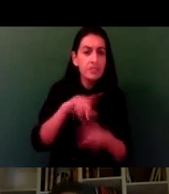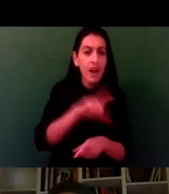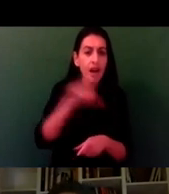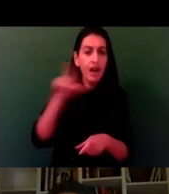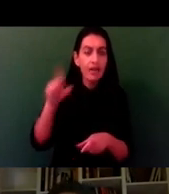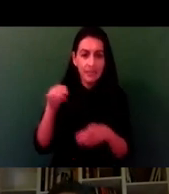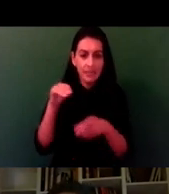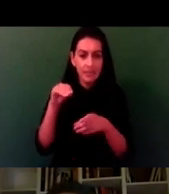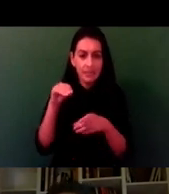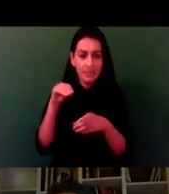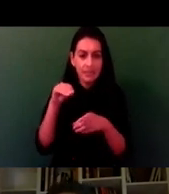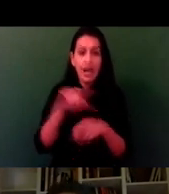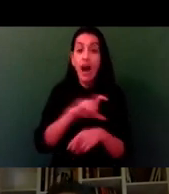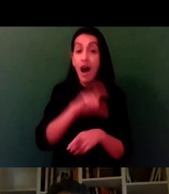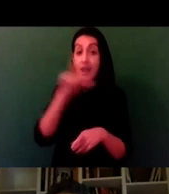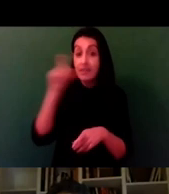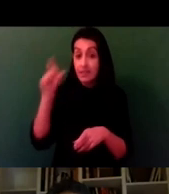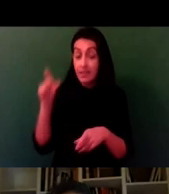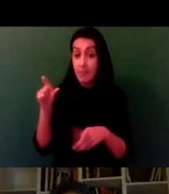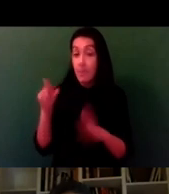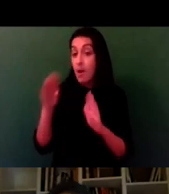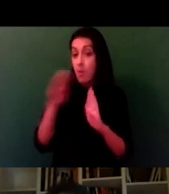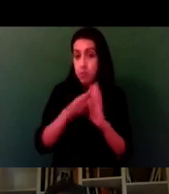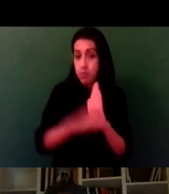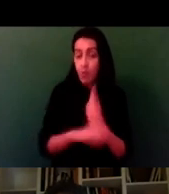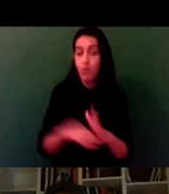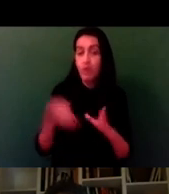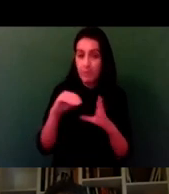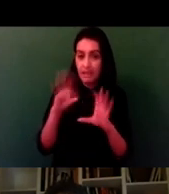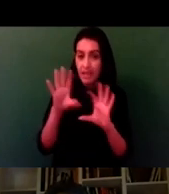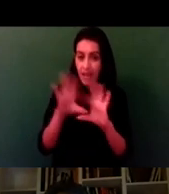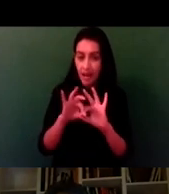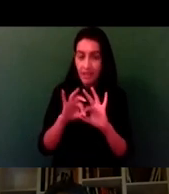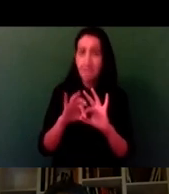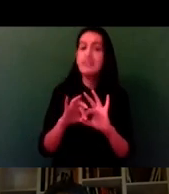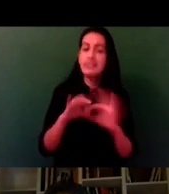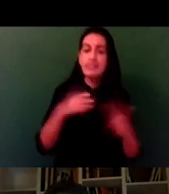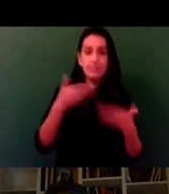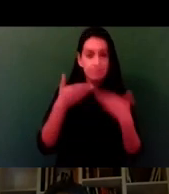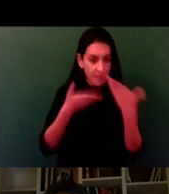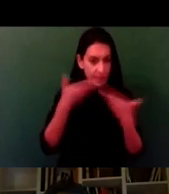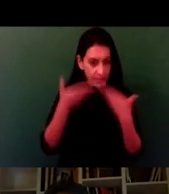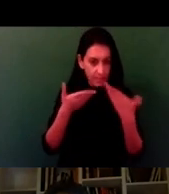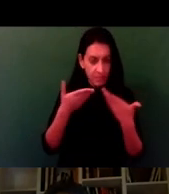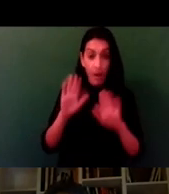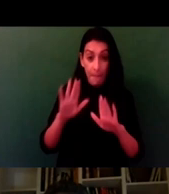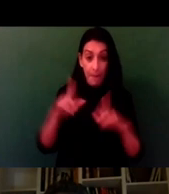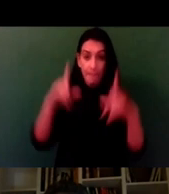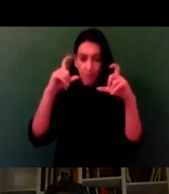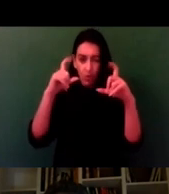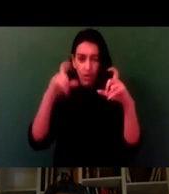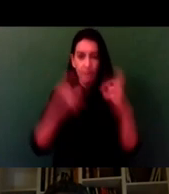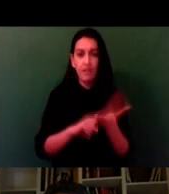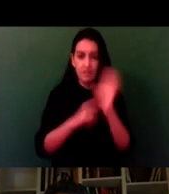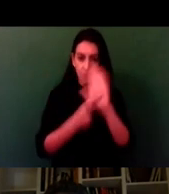ilgili detay verebiliriz. Haritalama yöntemi. Tabii ki bunun için bir ekran paylaşmam gerekiyor, üzerinde anlatmam gerekiyor çünkü. Ama disabled